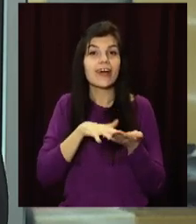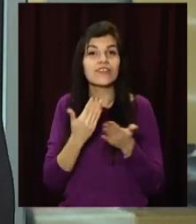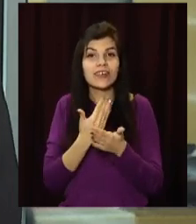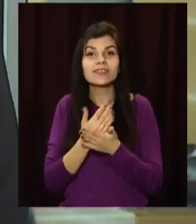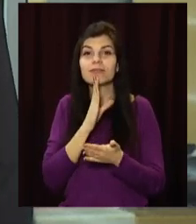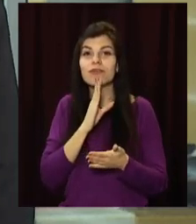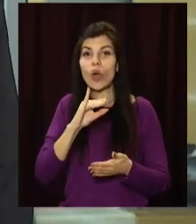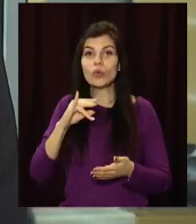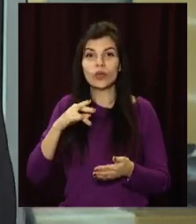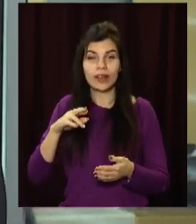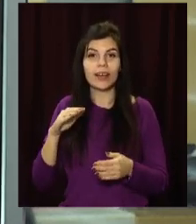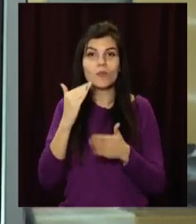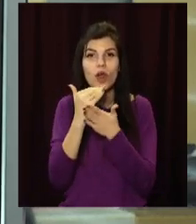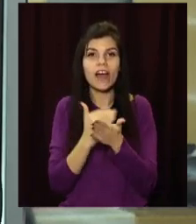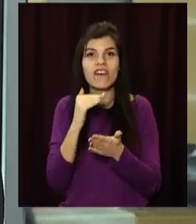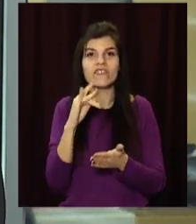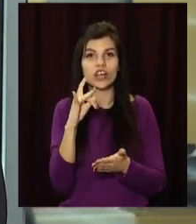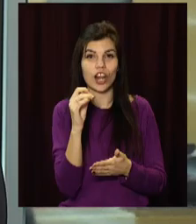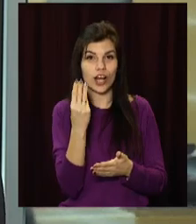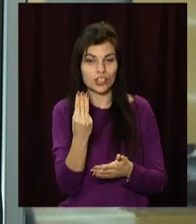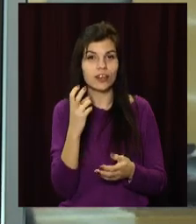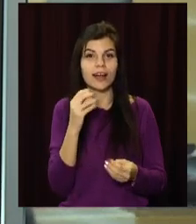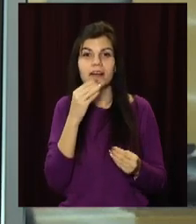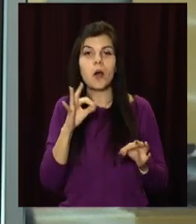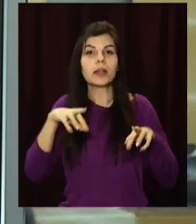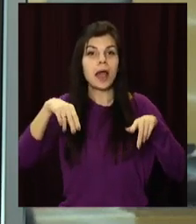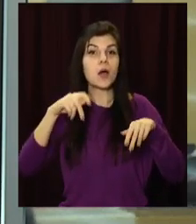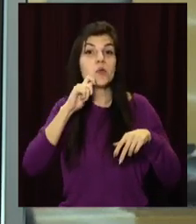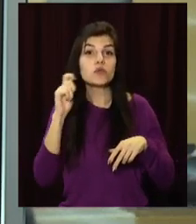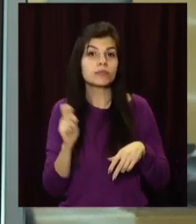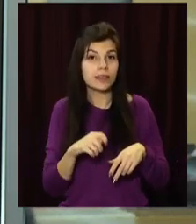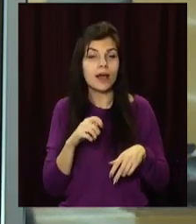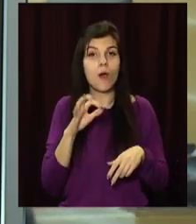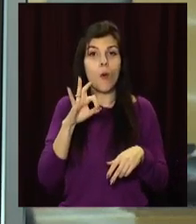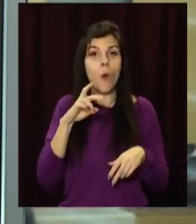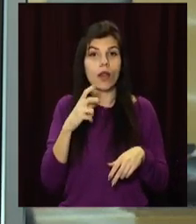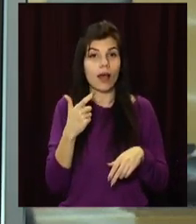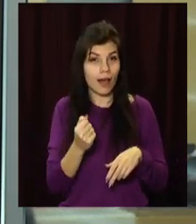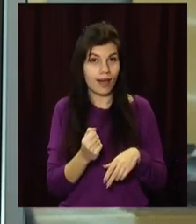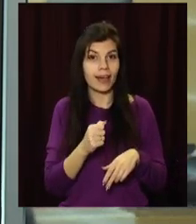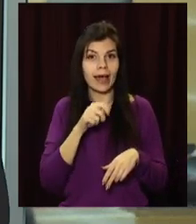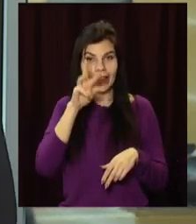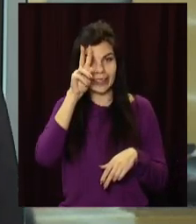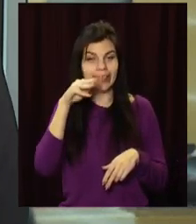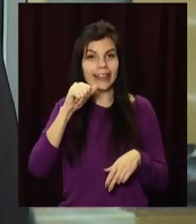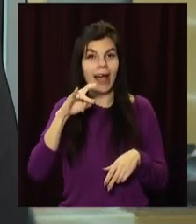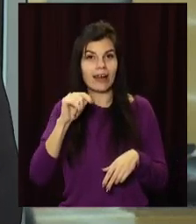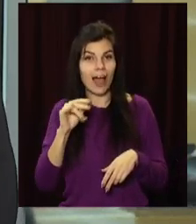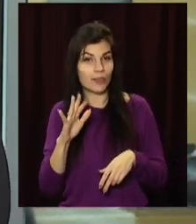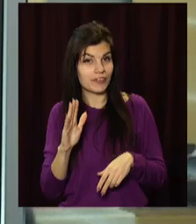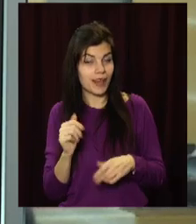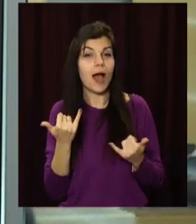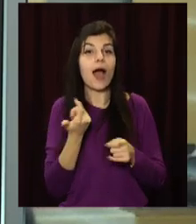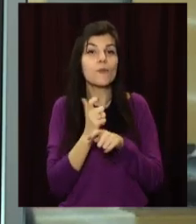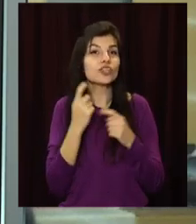у Києві. В'ячеслав Куліш, Сергій Язовських, ОПНюс, телеканал «Відкритий». Це всі новини на цю годину.